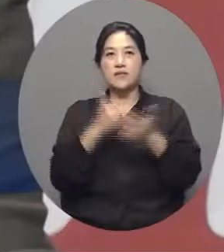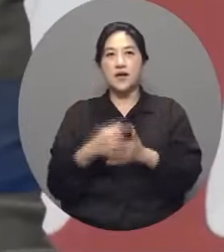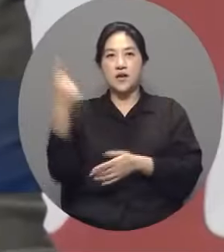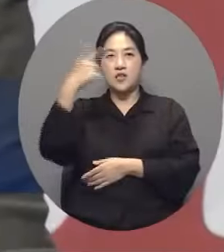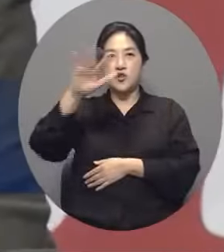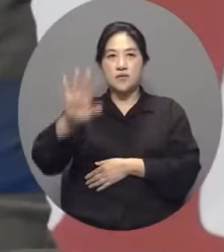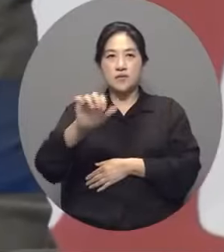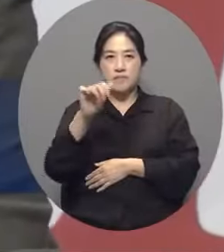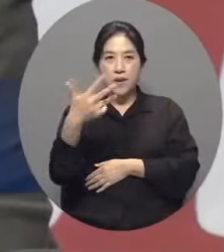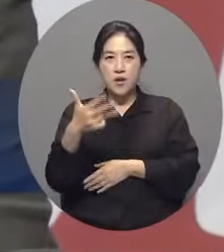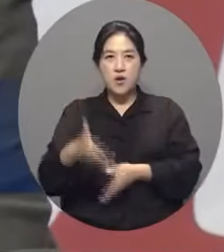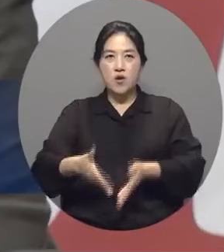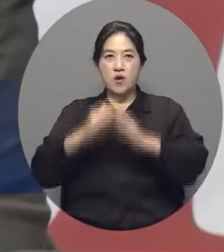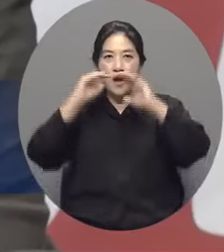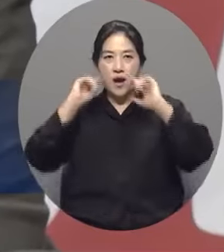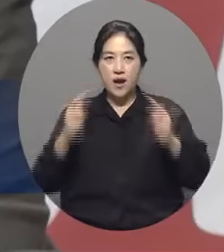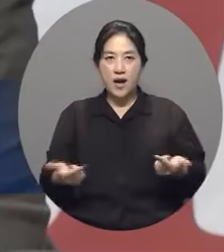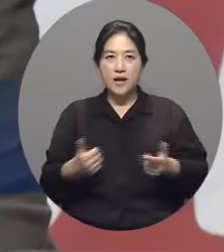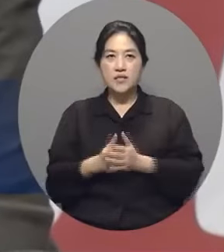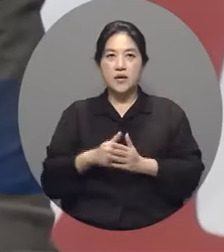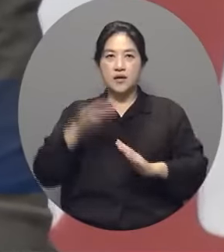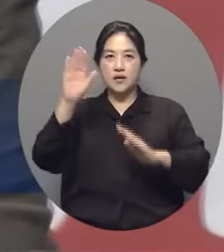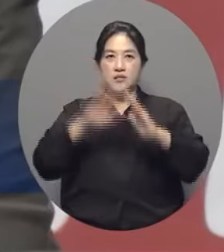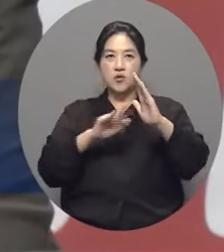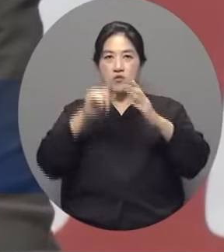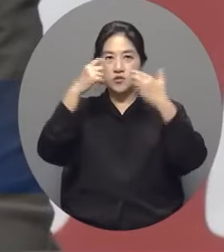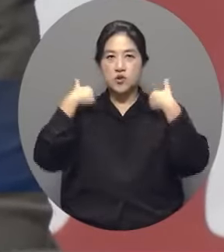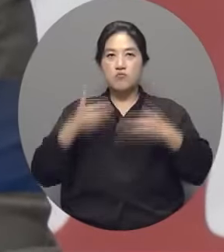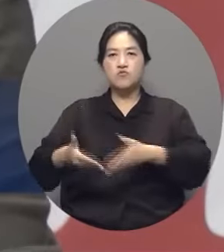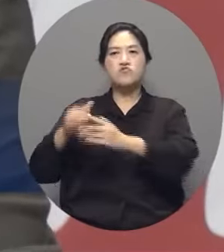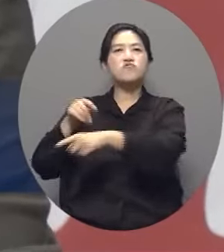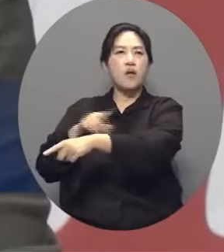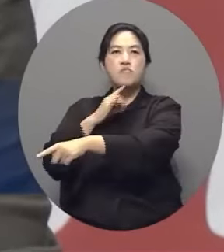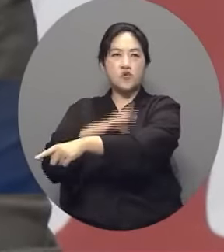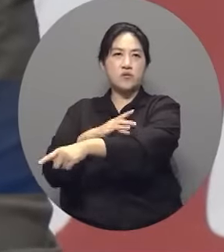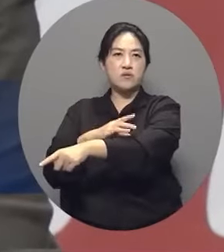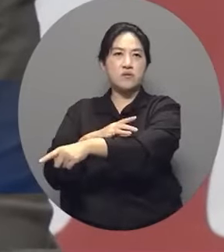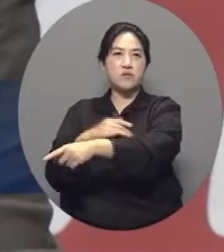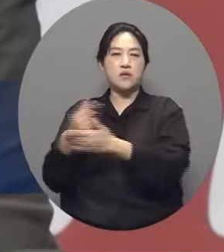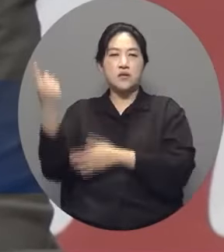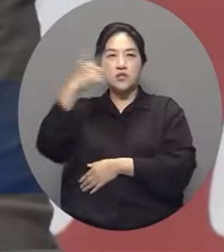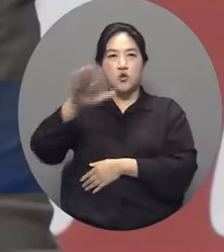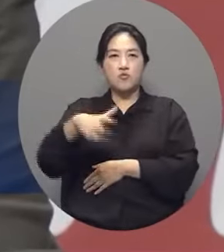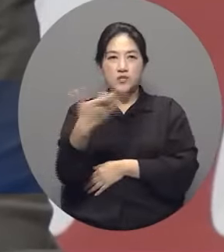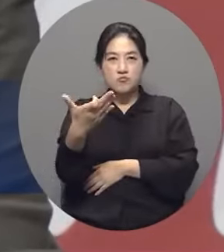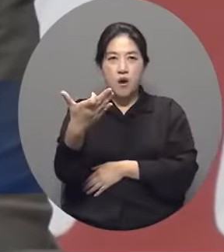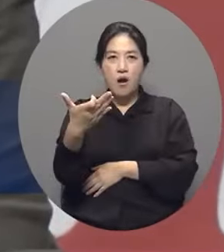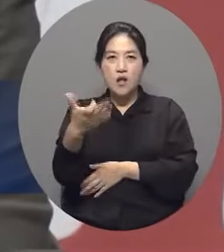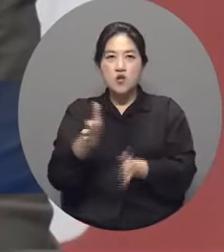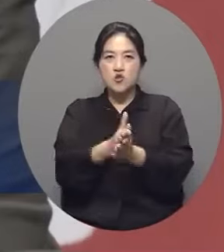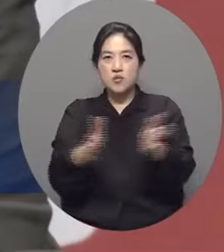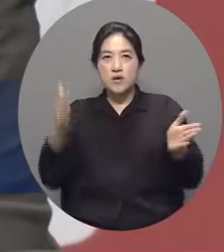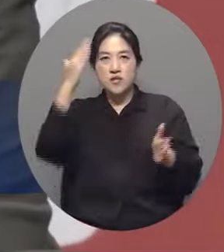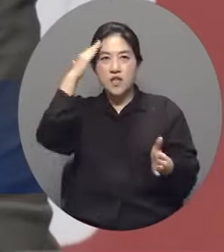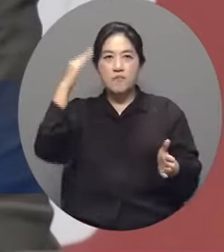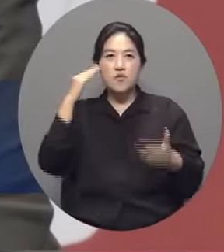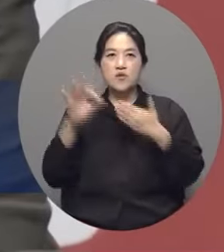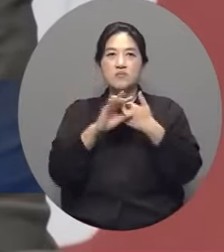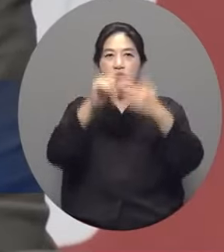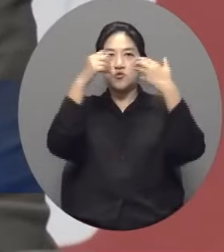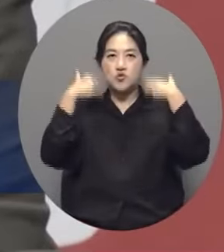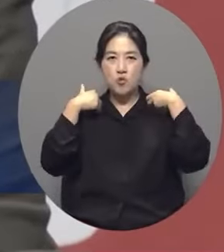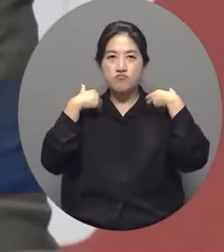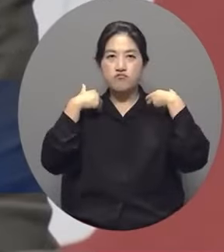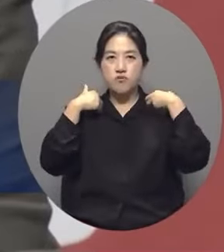1948년 건국이 아니라 정식 정부가 수립된 날입니다. 1919년 출범한 대한민국